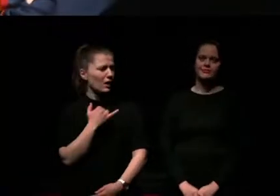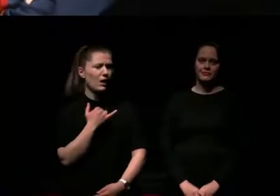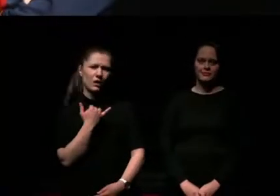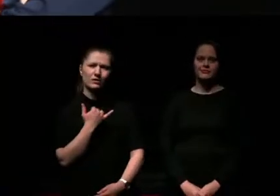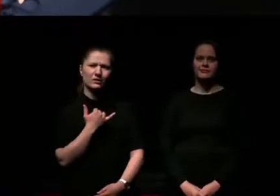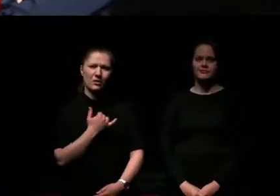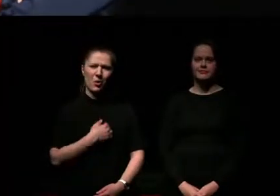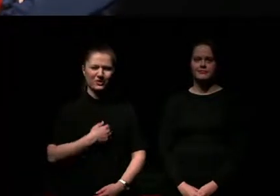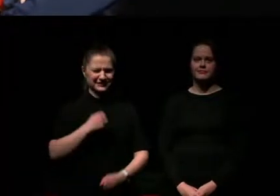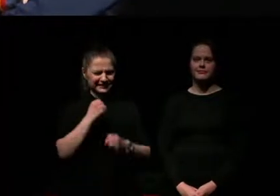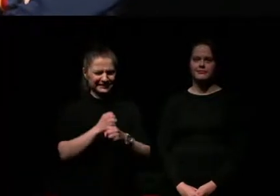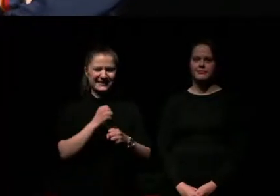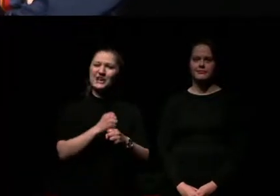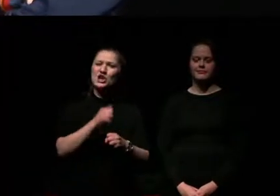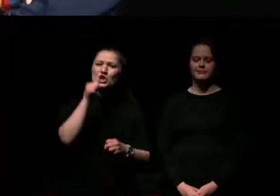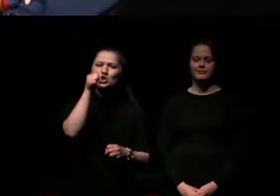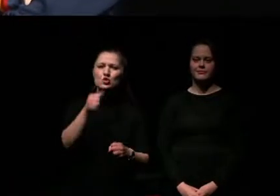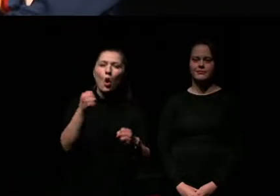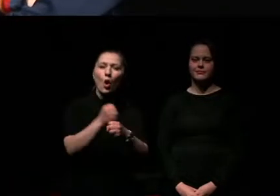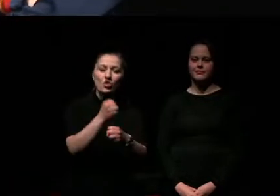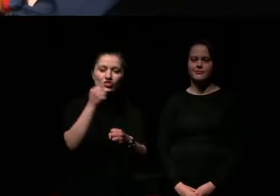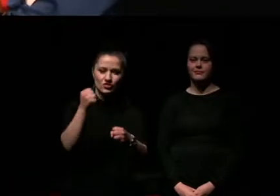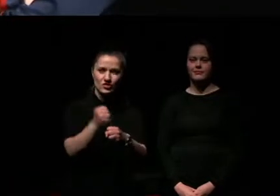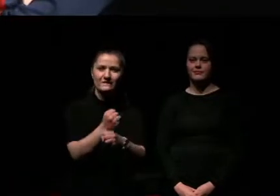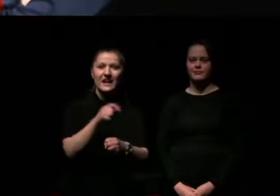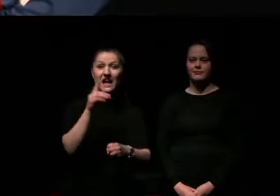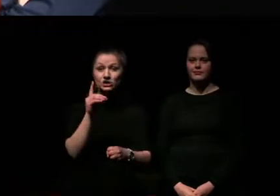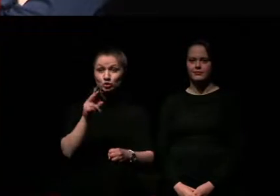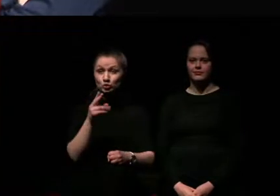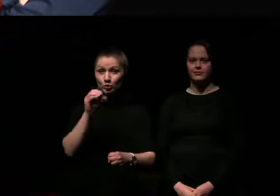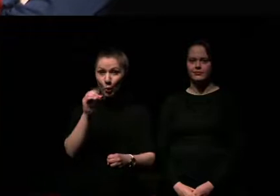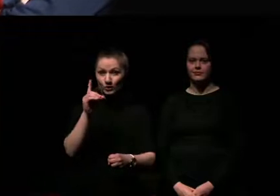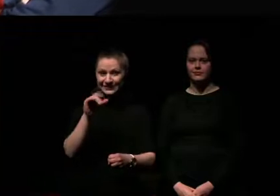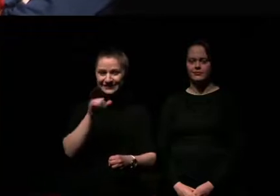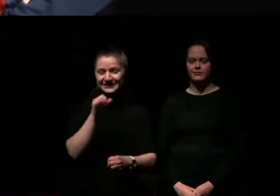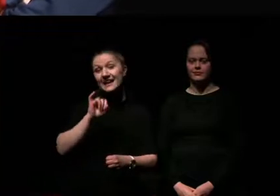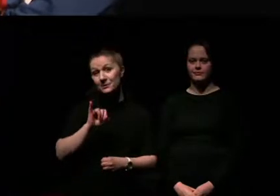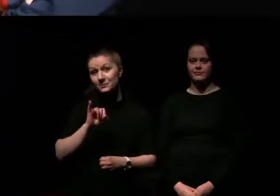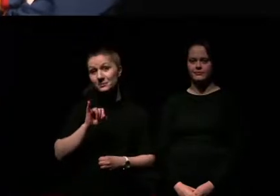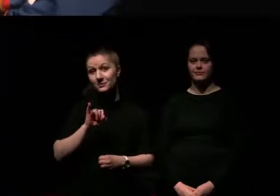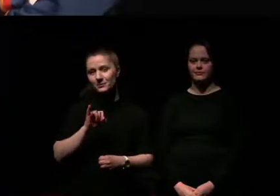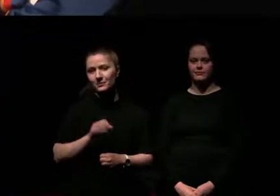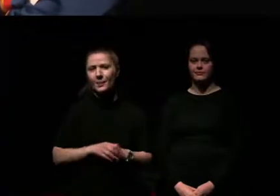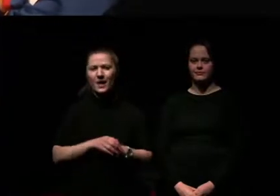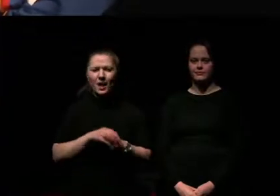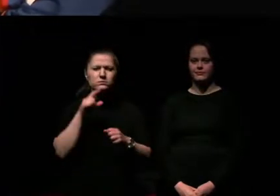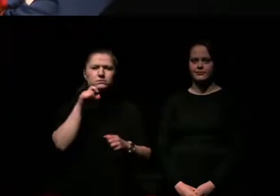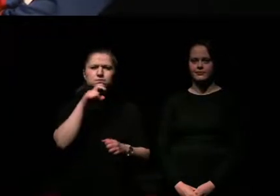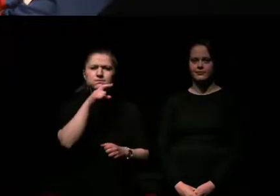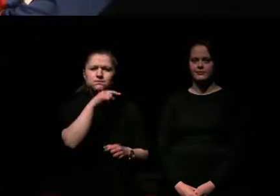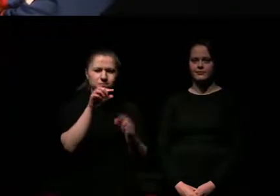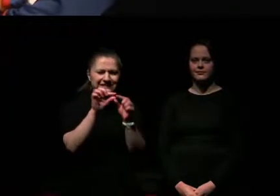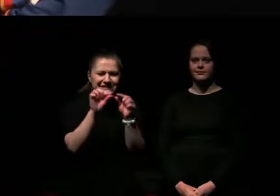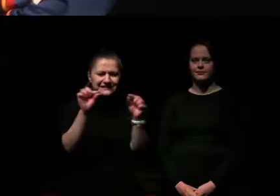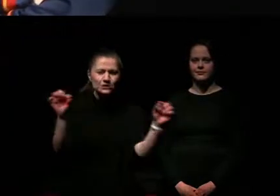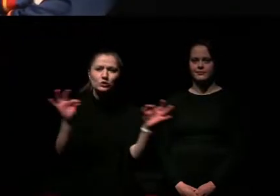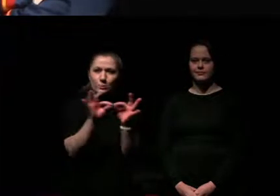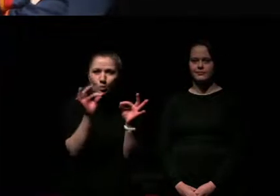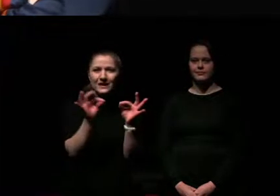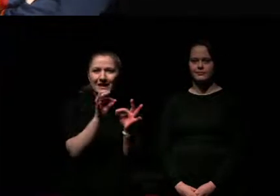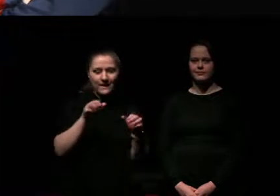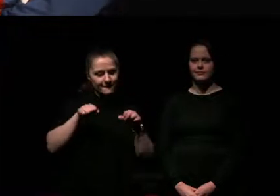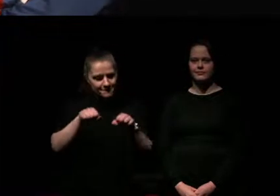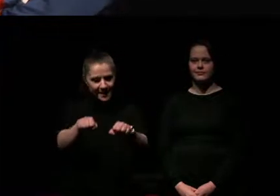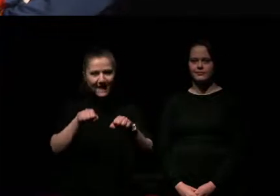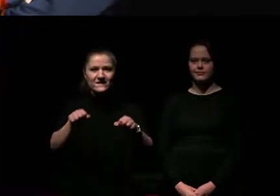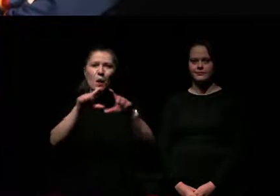har dritkult håndverk I form av doji, med intrikate tynntrådsbroderier. Vi har